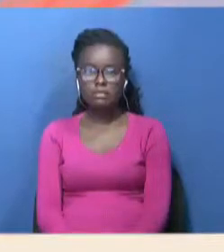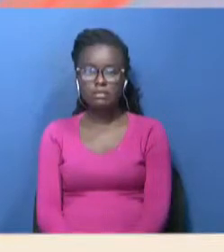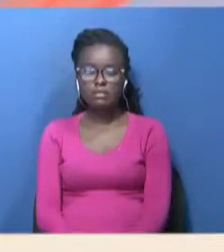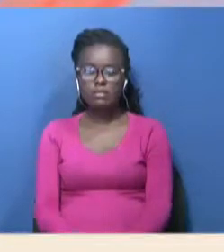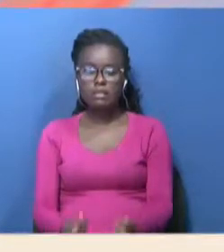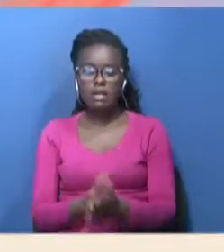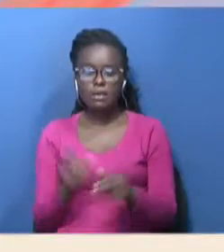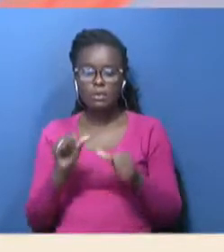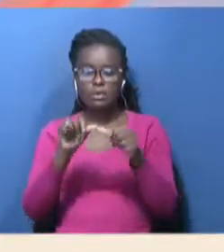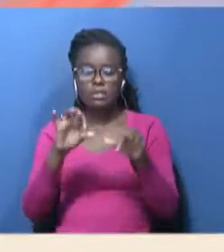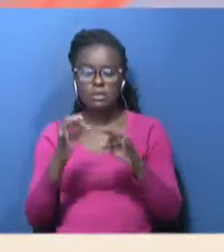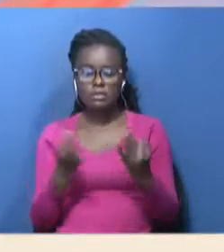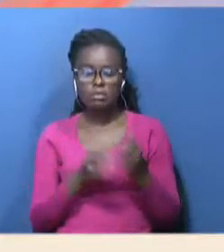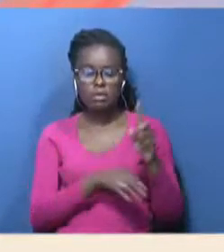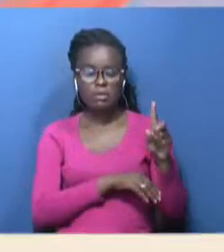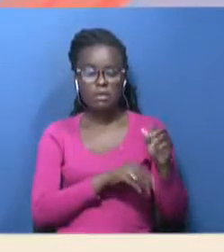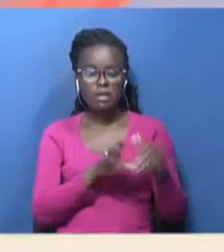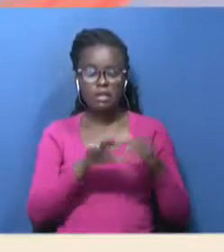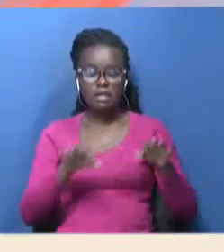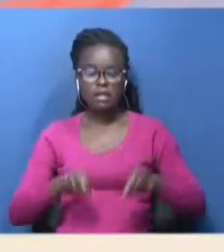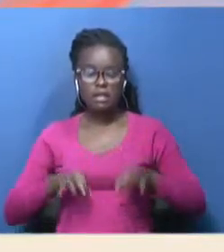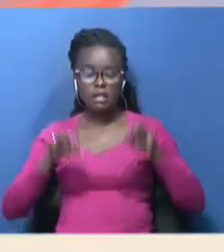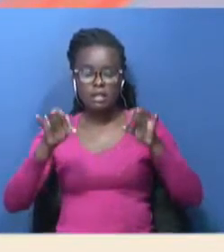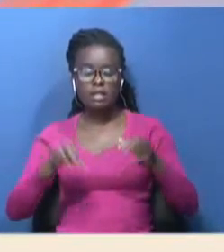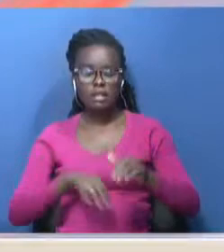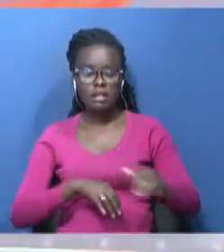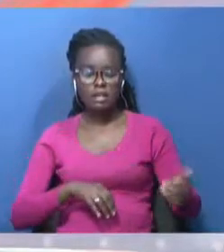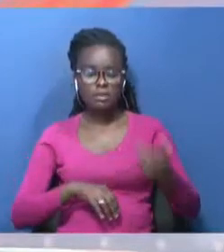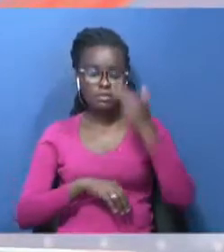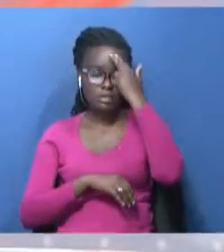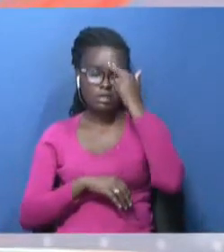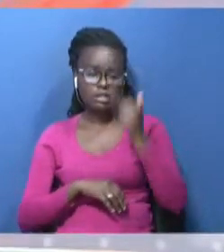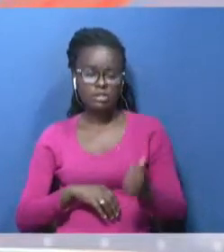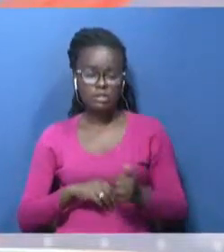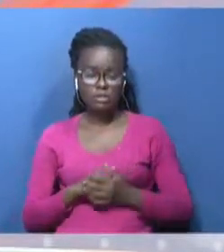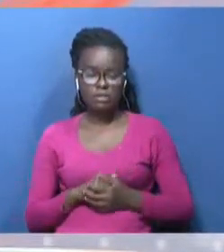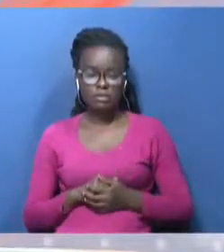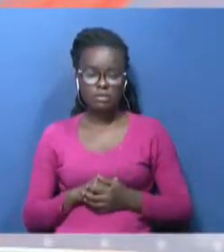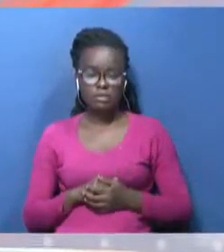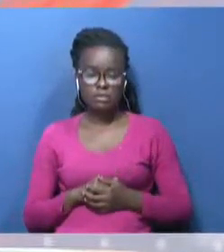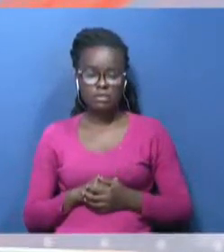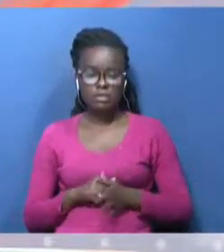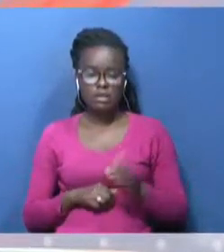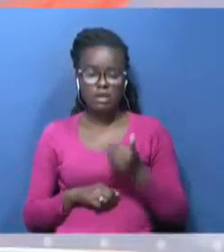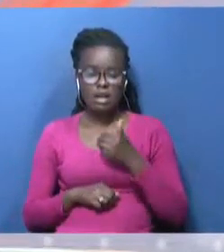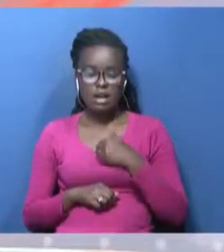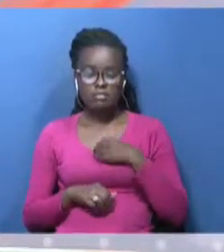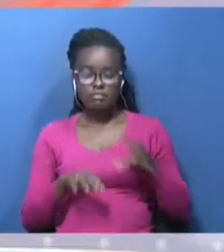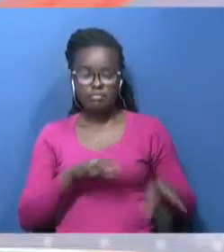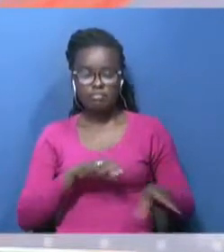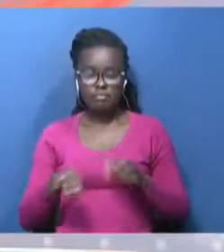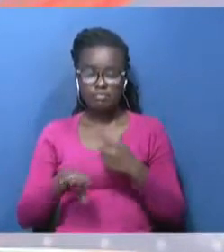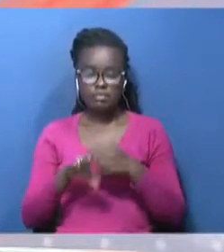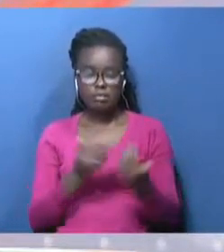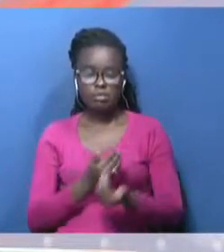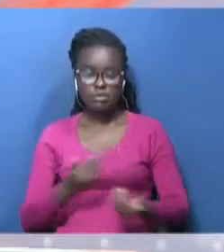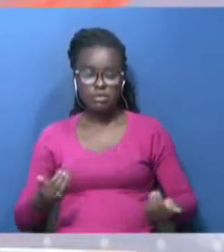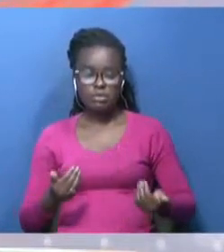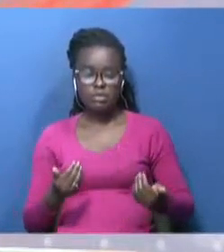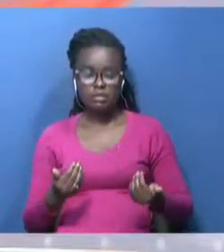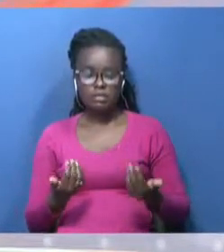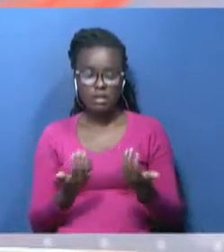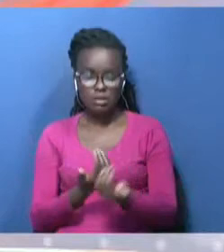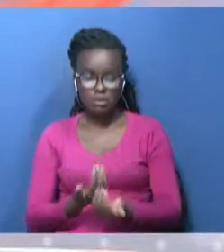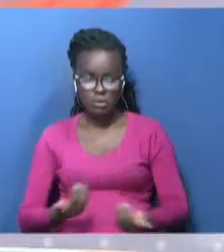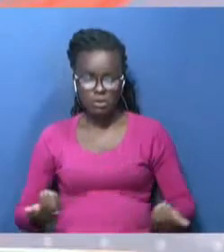Tugithina mbere family imwe mwena wa Kitengela kaunti-ini ya Kajiado ikarite na kigiriko thutha wa ciana cio cia mahatha